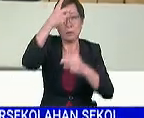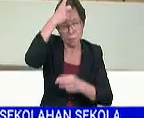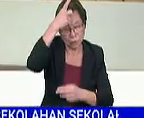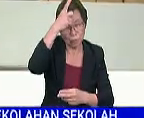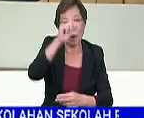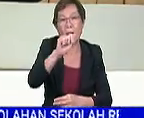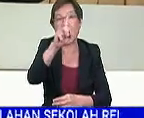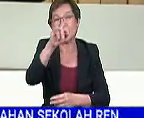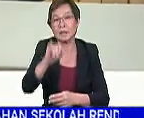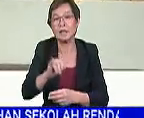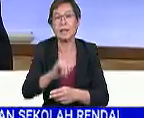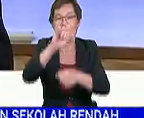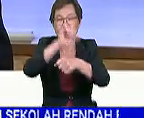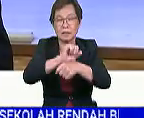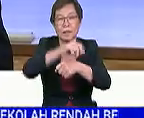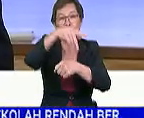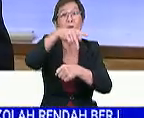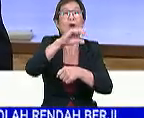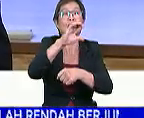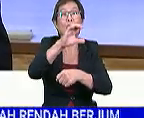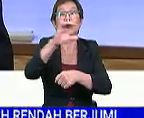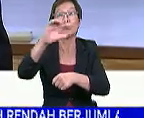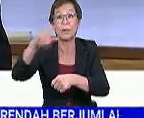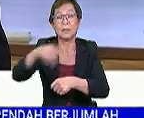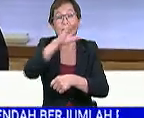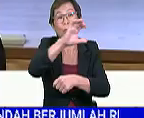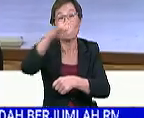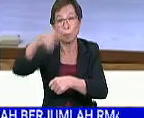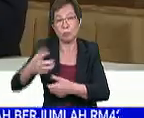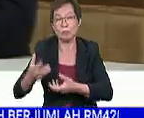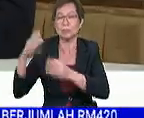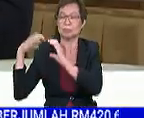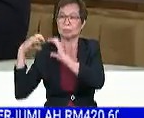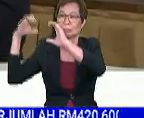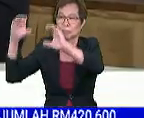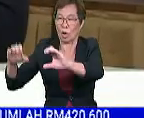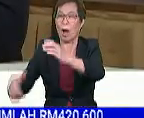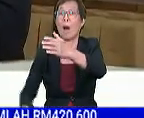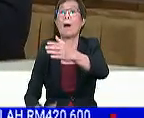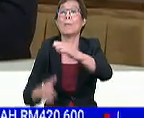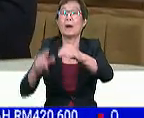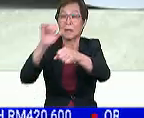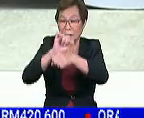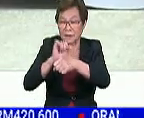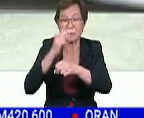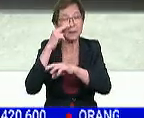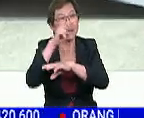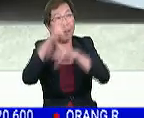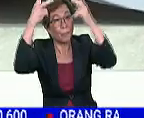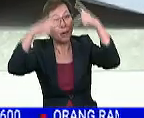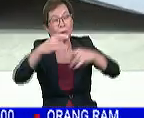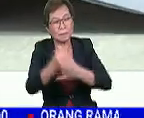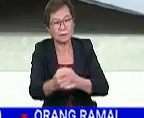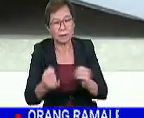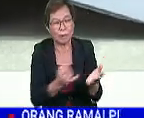menyerahkan tugas pesuruhjaya polis Sarawak kepada timbalannya Datuk mancha Ata ia akan memangku jawatan itu dan disaksikan oleh pengarah